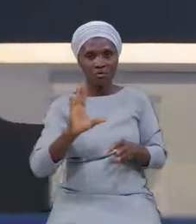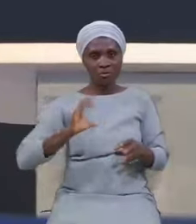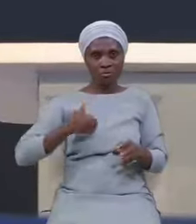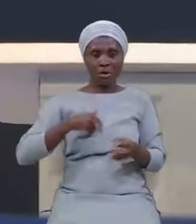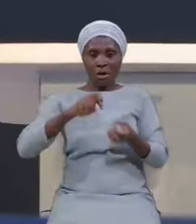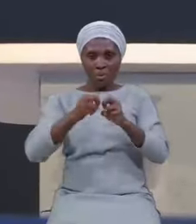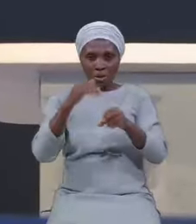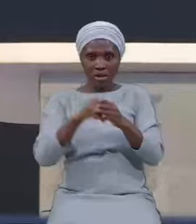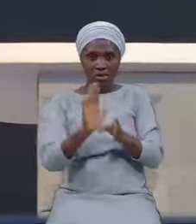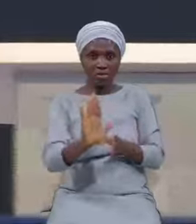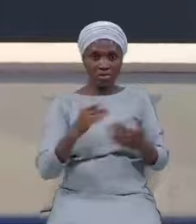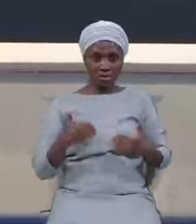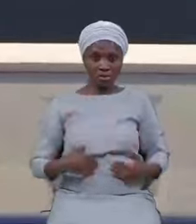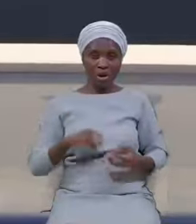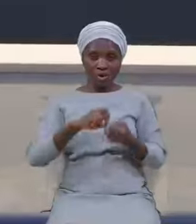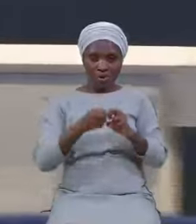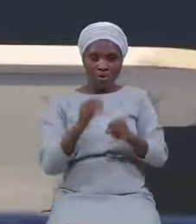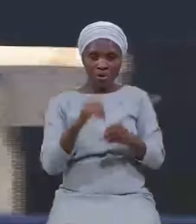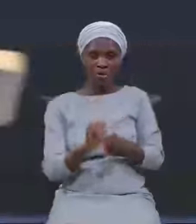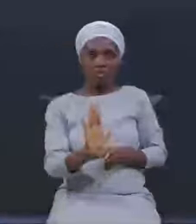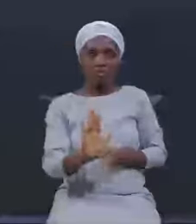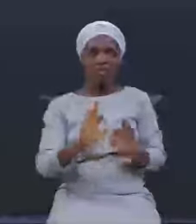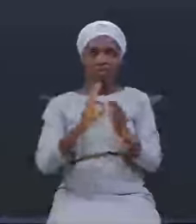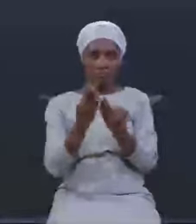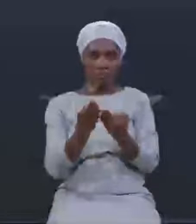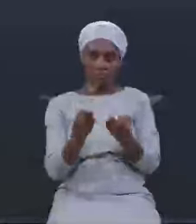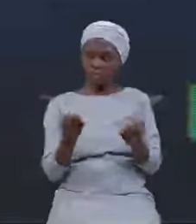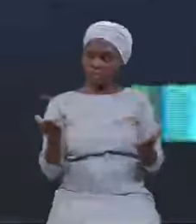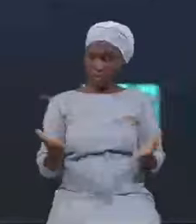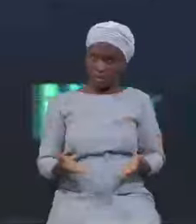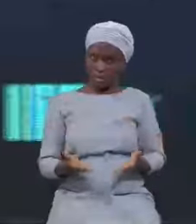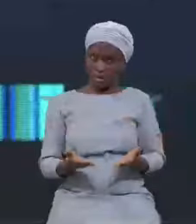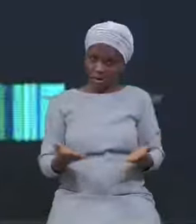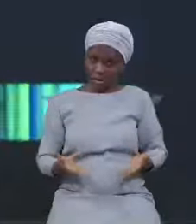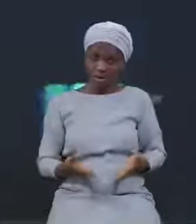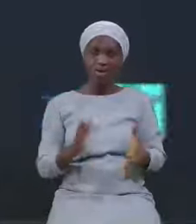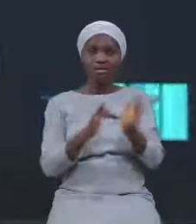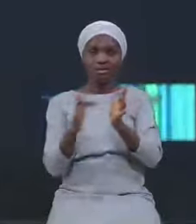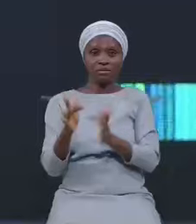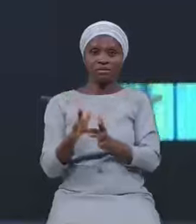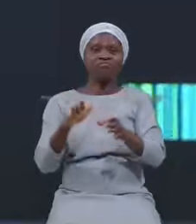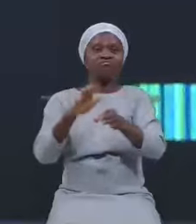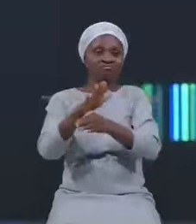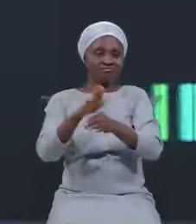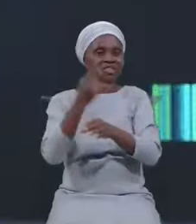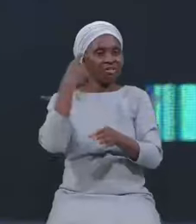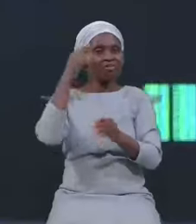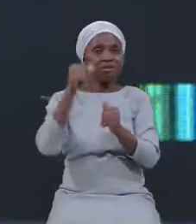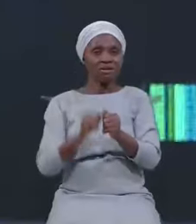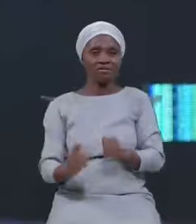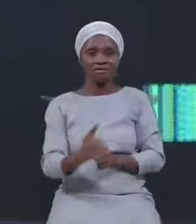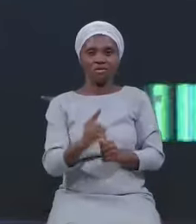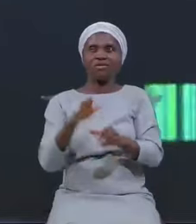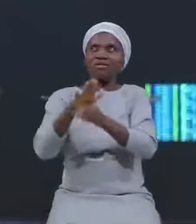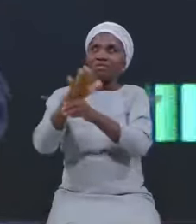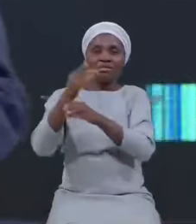de ta famille. Voici Jésus, suffisant pour chacun, suffisant pour toute vie,